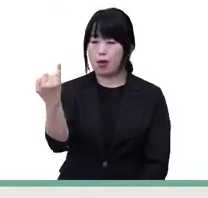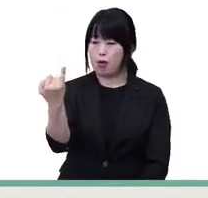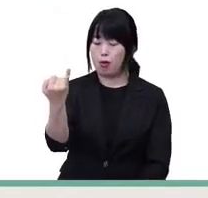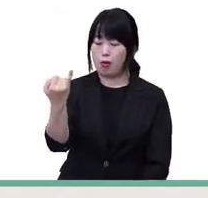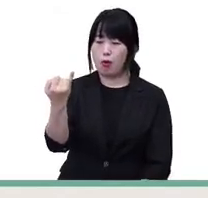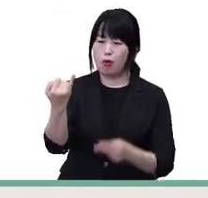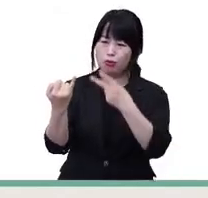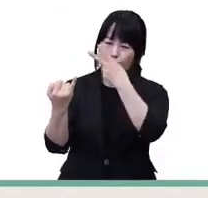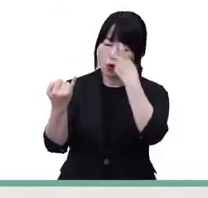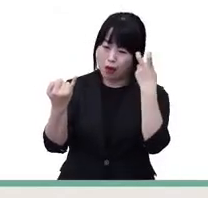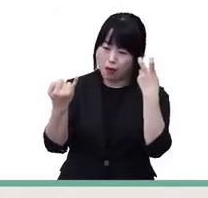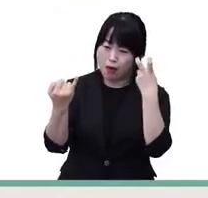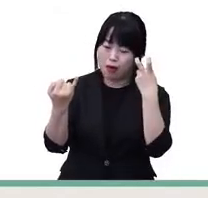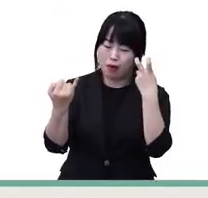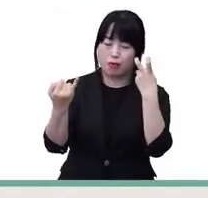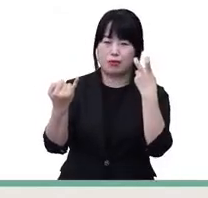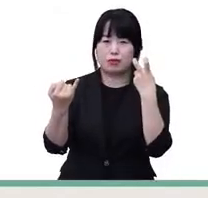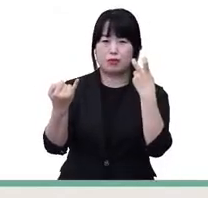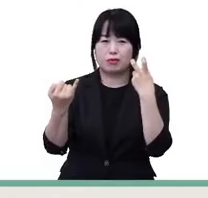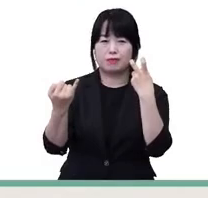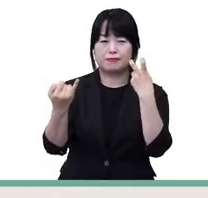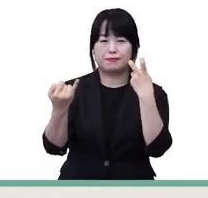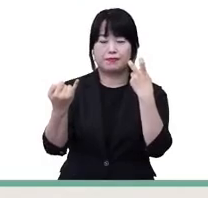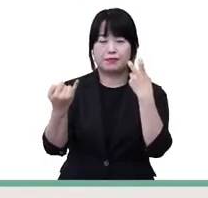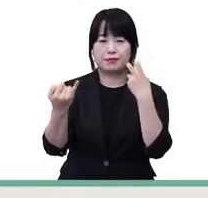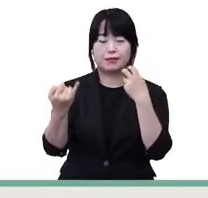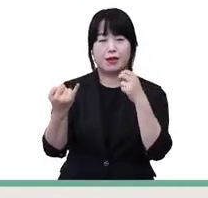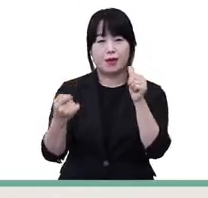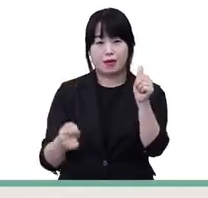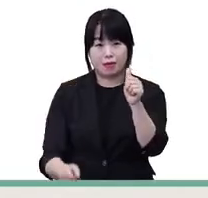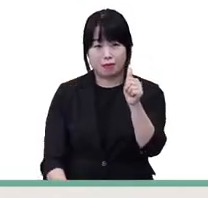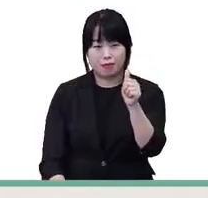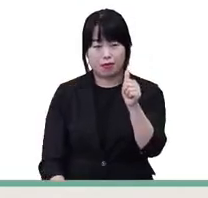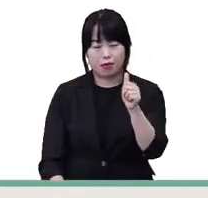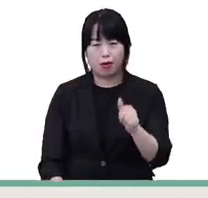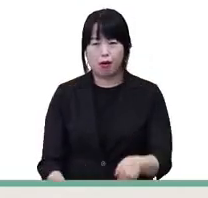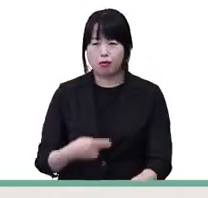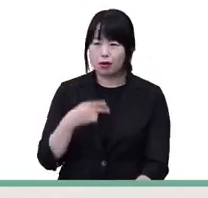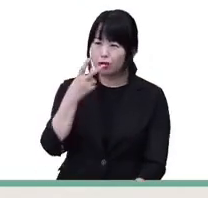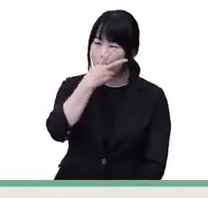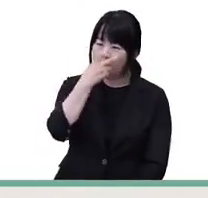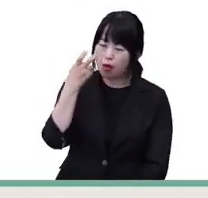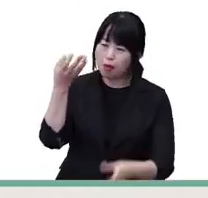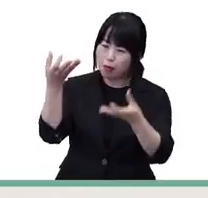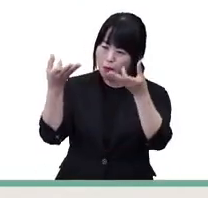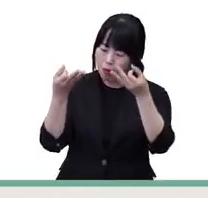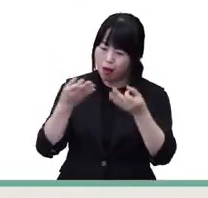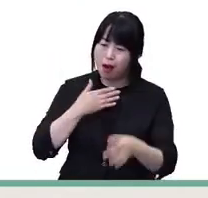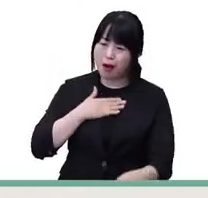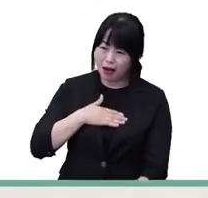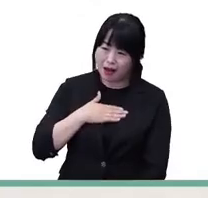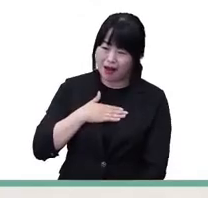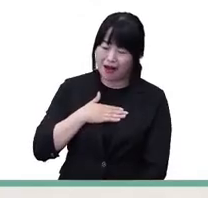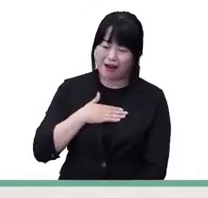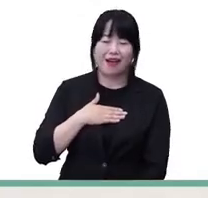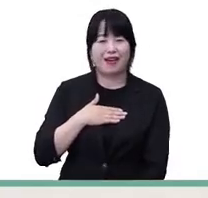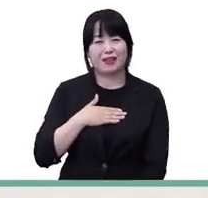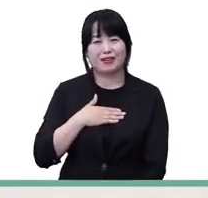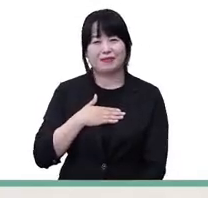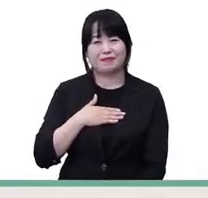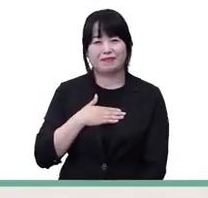졸려하네? 그러면은 이 잭이, 이 여학생이 내가 졸린다는 걸 알고 있어? 라는